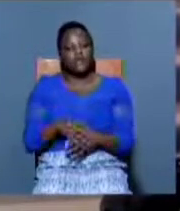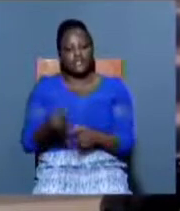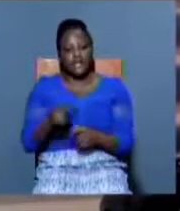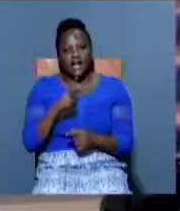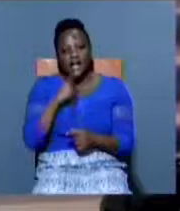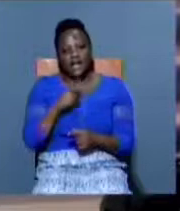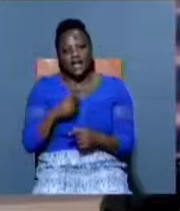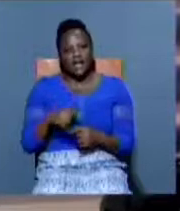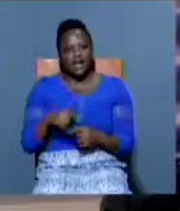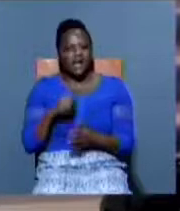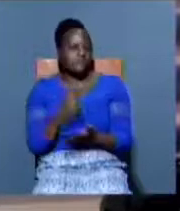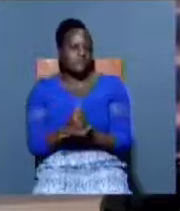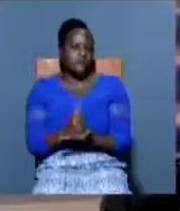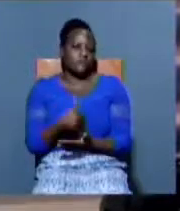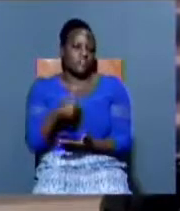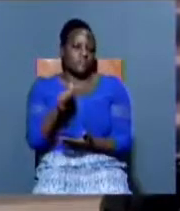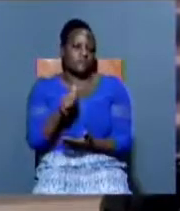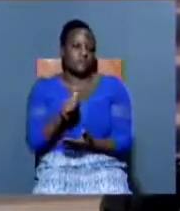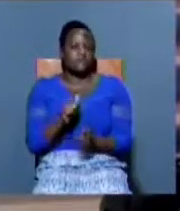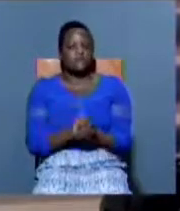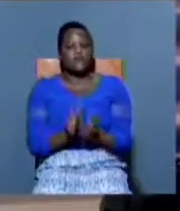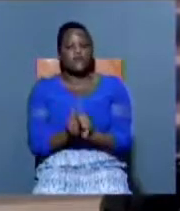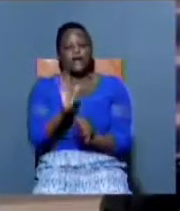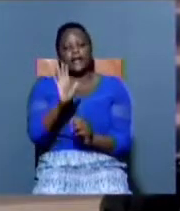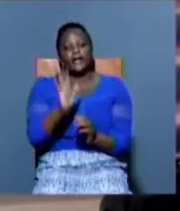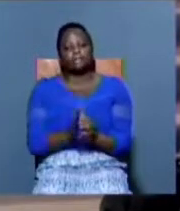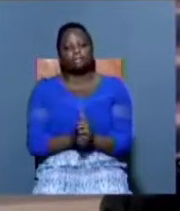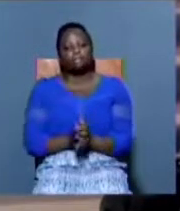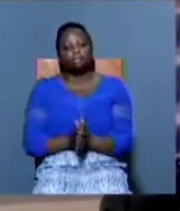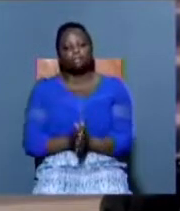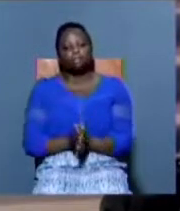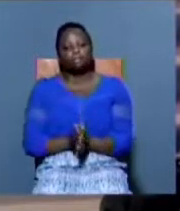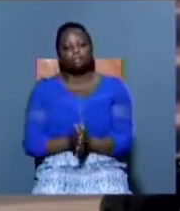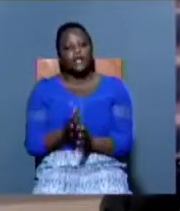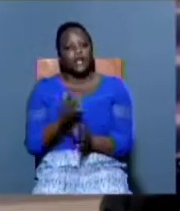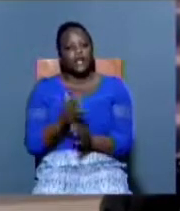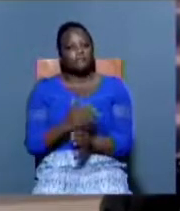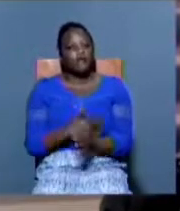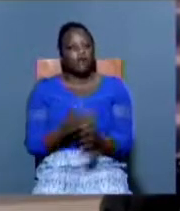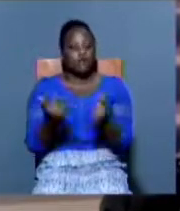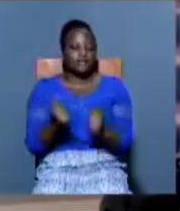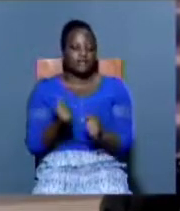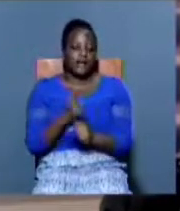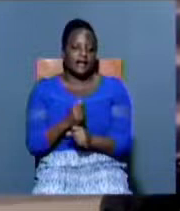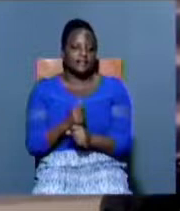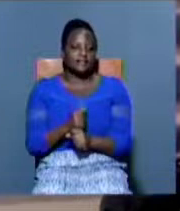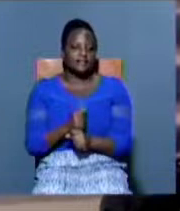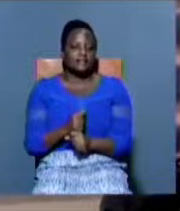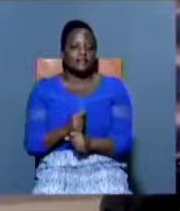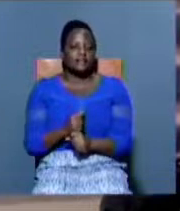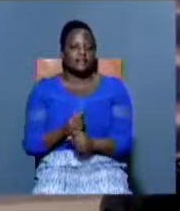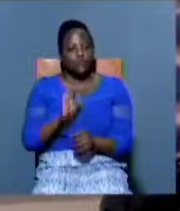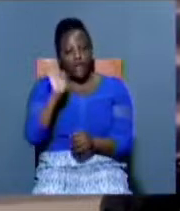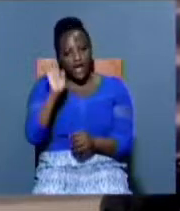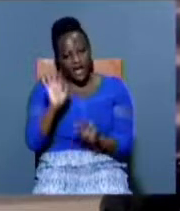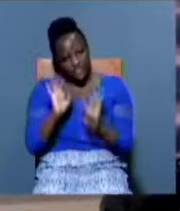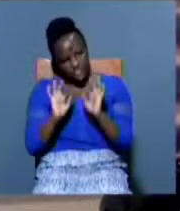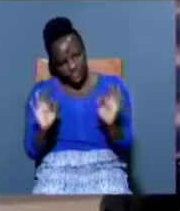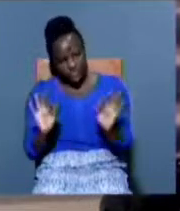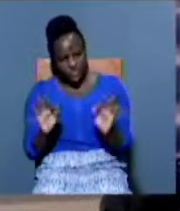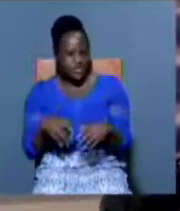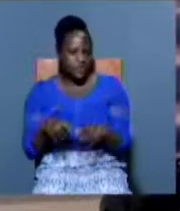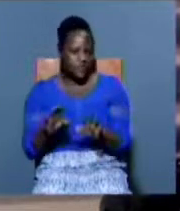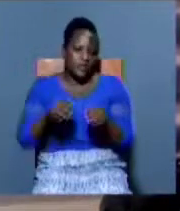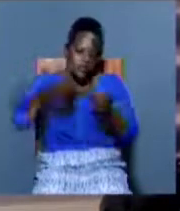ukakuta kabla mkeo hajapata kazi, akiwa anatoka anakuaga. Anakwambia kabisa, mme wangu leo nitaenda saruni.